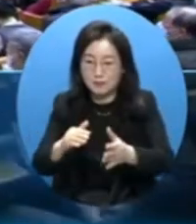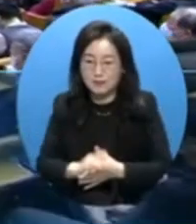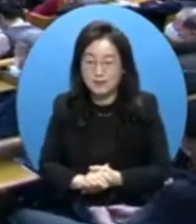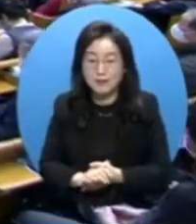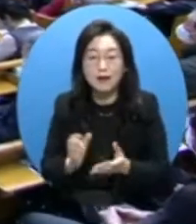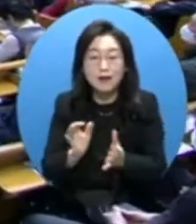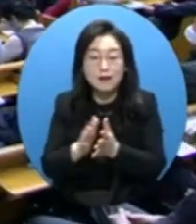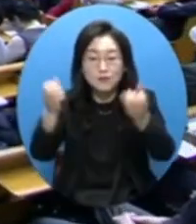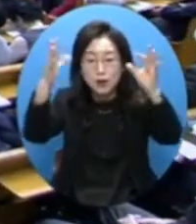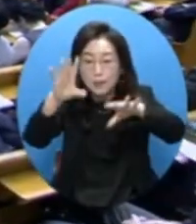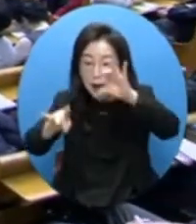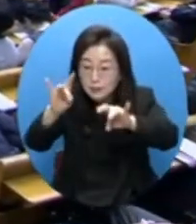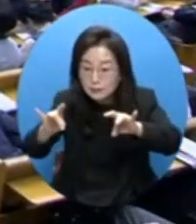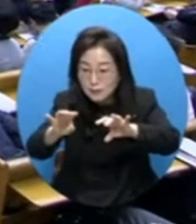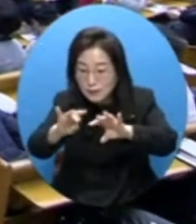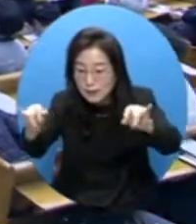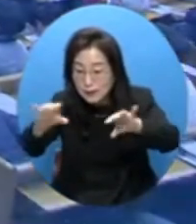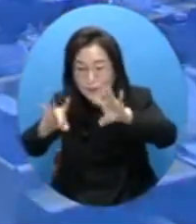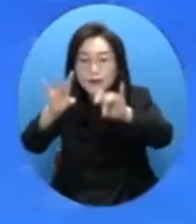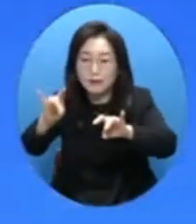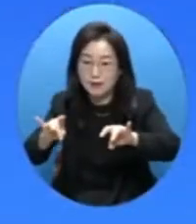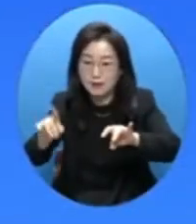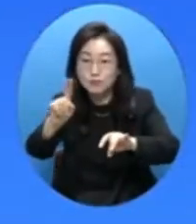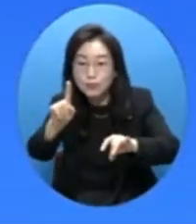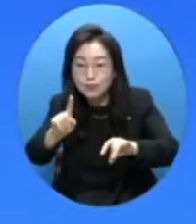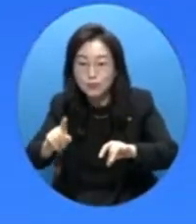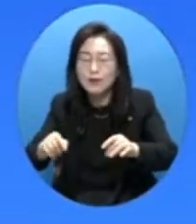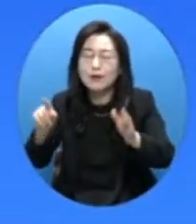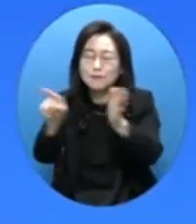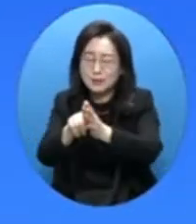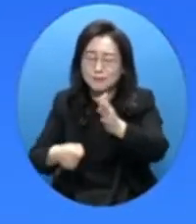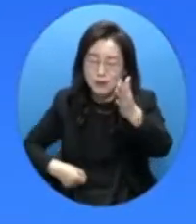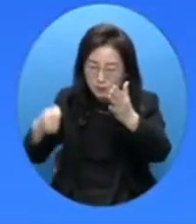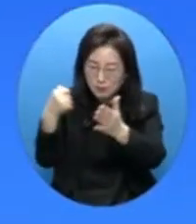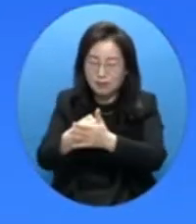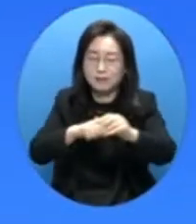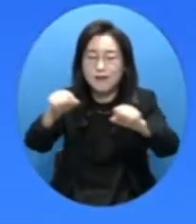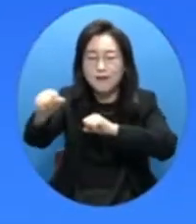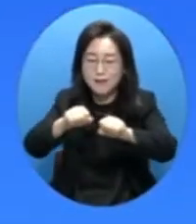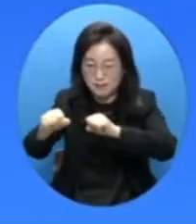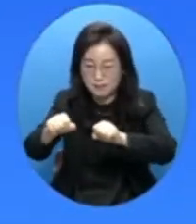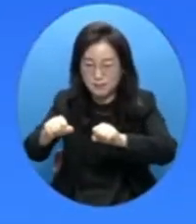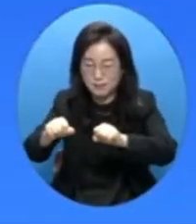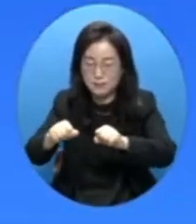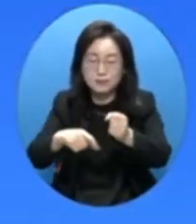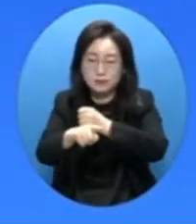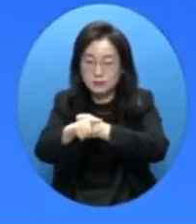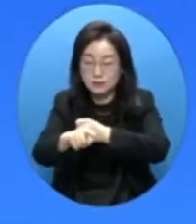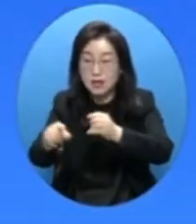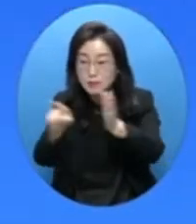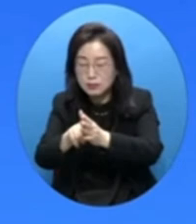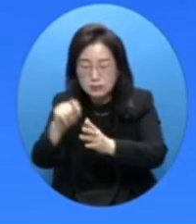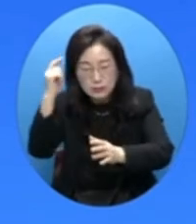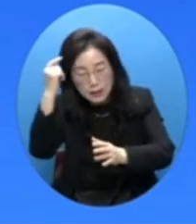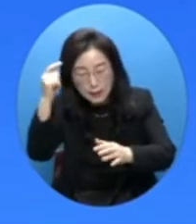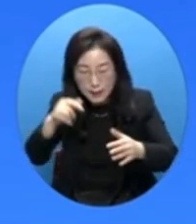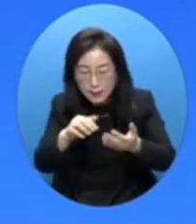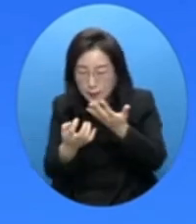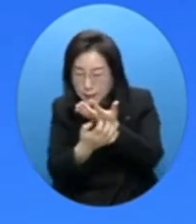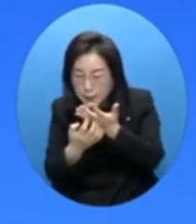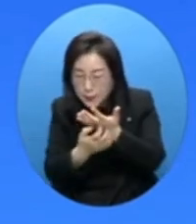바른 땅으로 건너간 것입니다 믿음은 결단입니다 행함입니다 믿음은 생각하고 머뭇거리는 것이